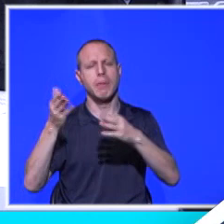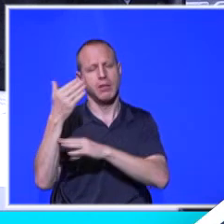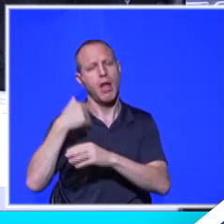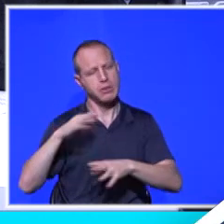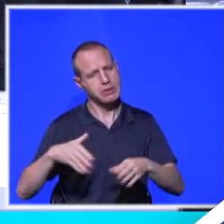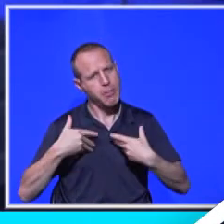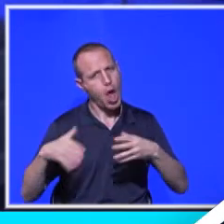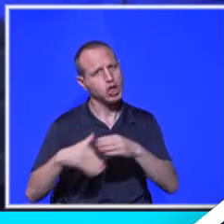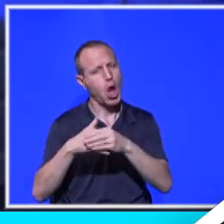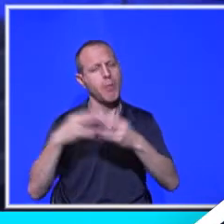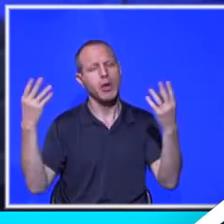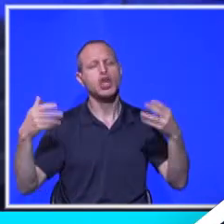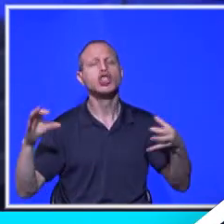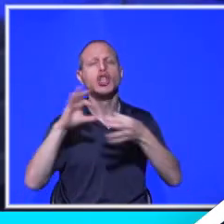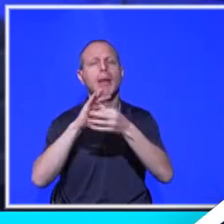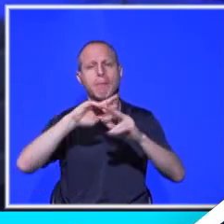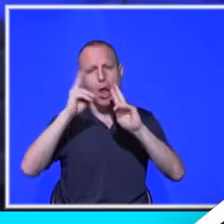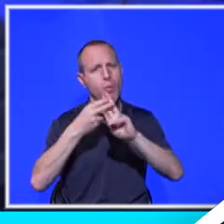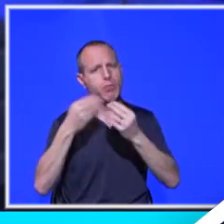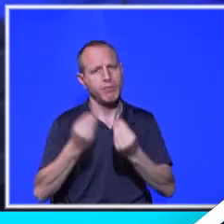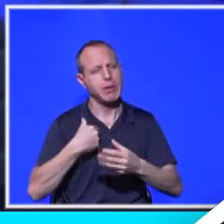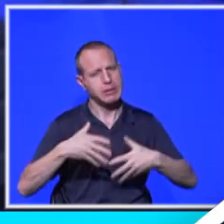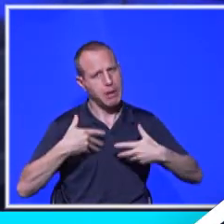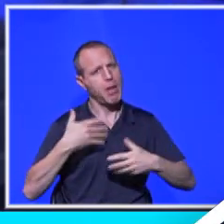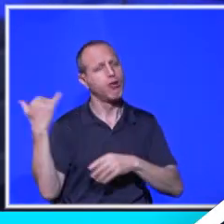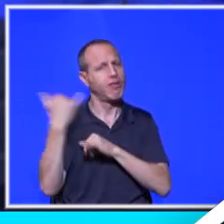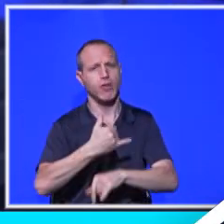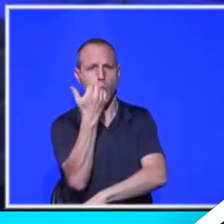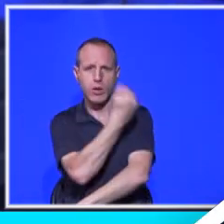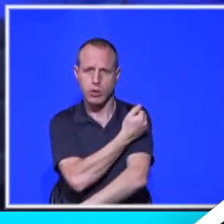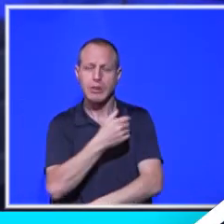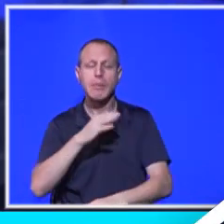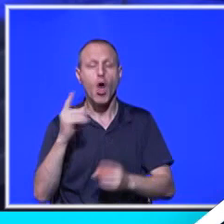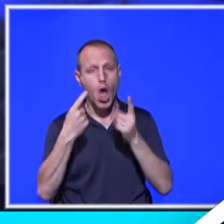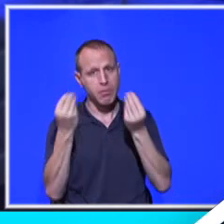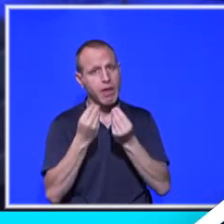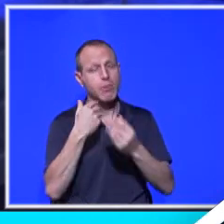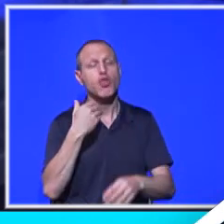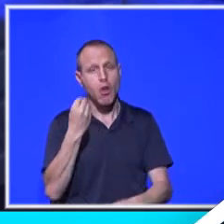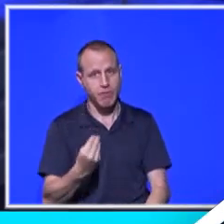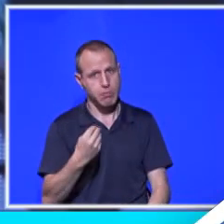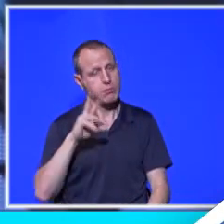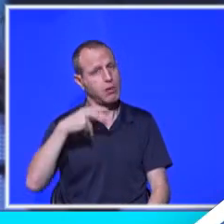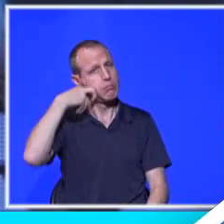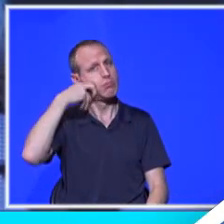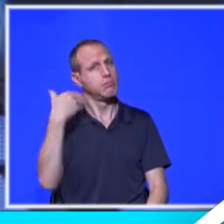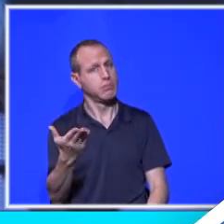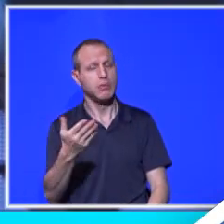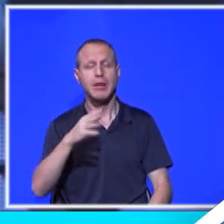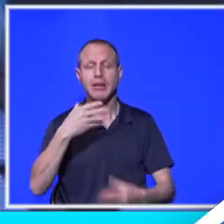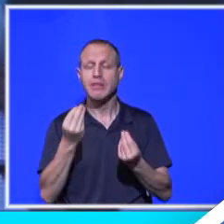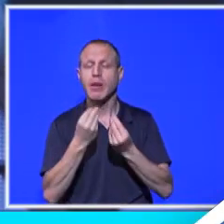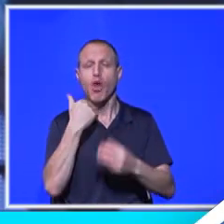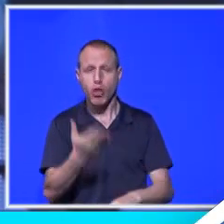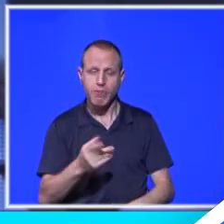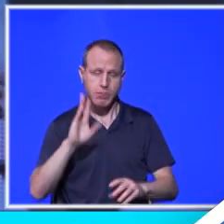אני שמח על זה שהביאו חיסונים. קוראים דברים טובים, צריך שבח. קוראים דברים לא טובים, צריך להעיר. אתה חושב שבכלל אפשר,